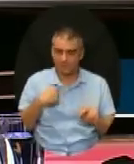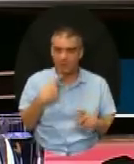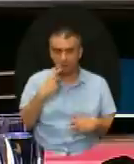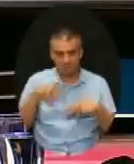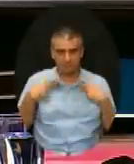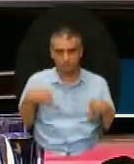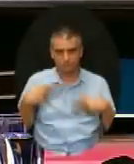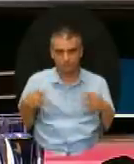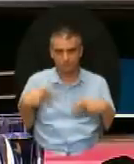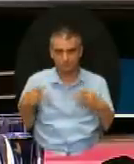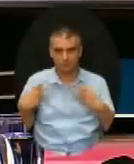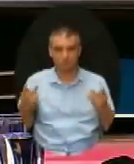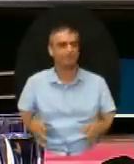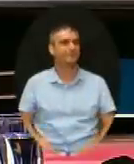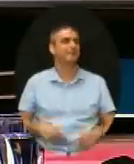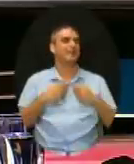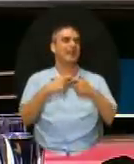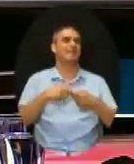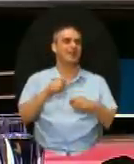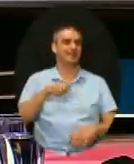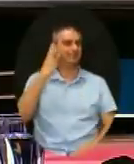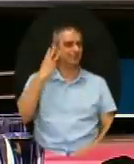עליה שוב ושוב. חברת הכנסת שלי